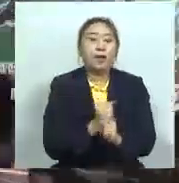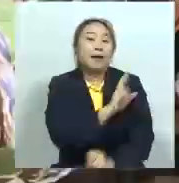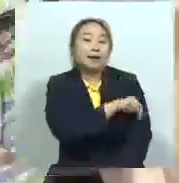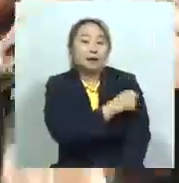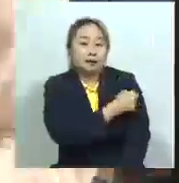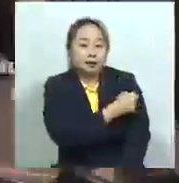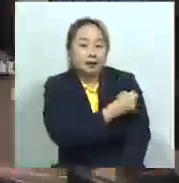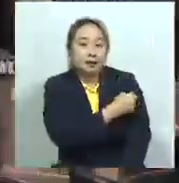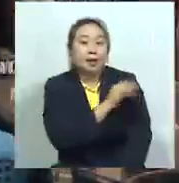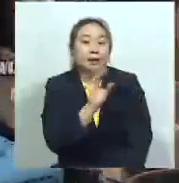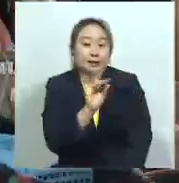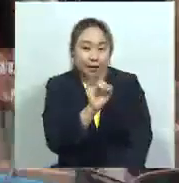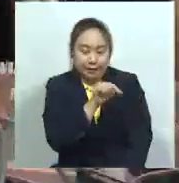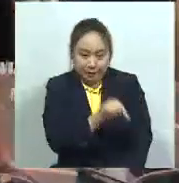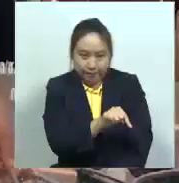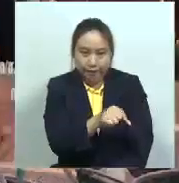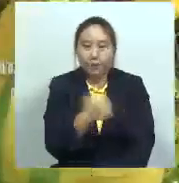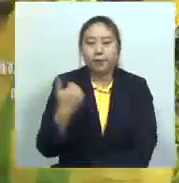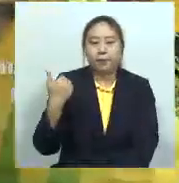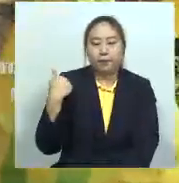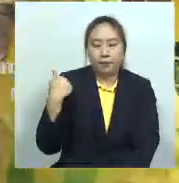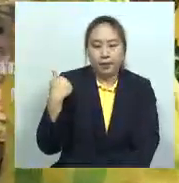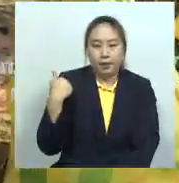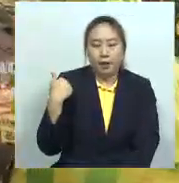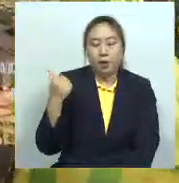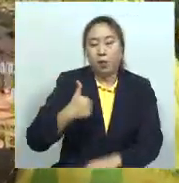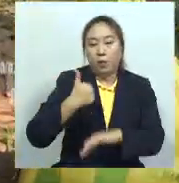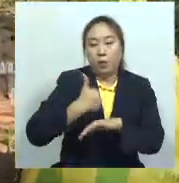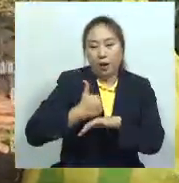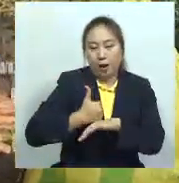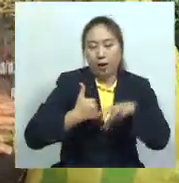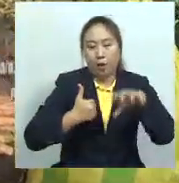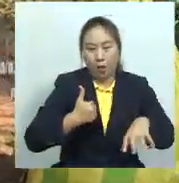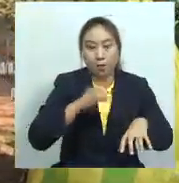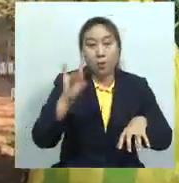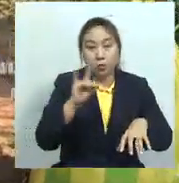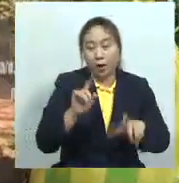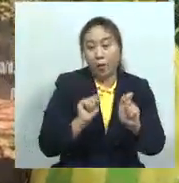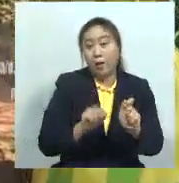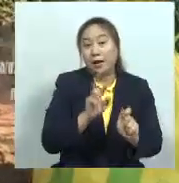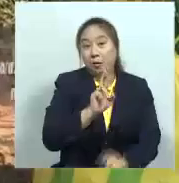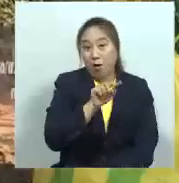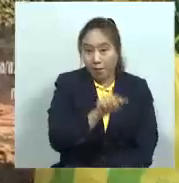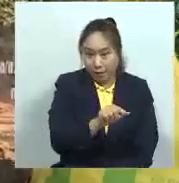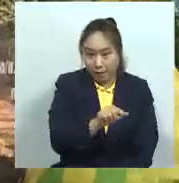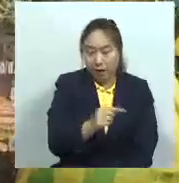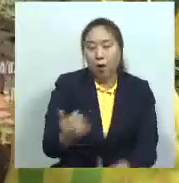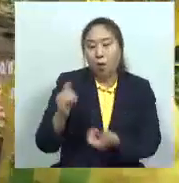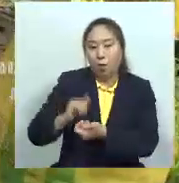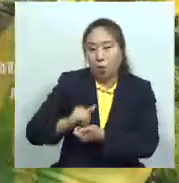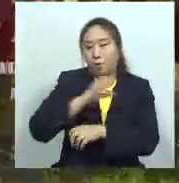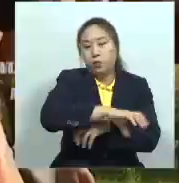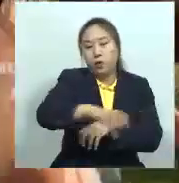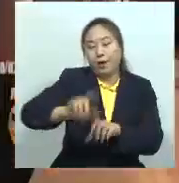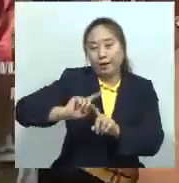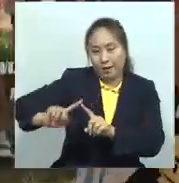ำโดยนายสัตวแพทย์ฤทธิรงค์ชาโพสารวัตรกรมปศุสัตว์ปศุสัตว์อำเภอรัตนวาปีบูรณาการกับหลายหน่ว